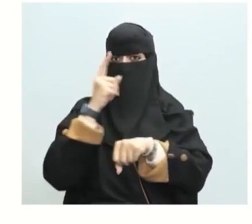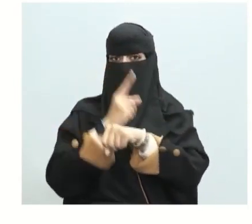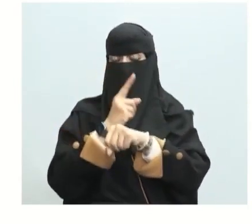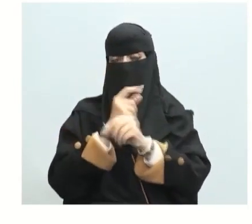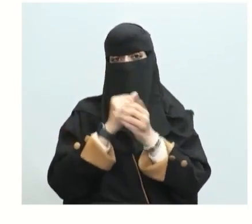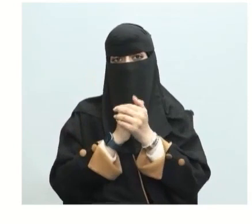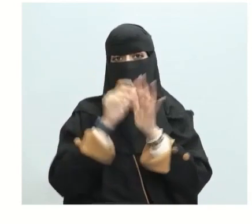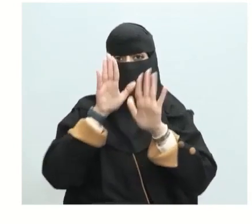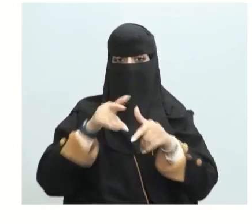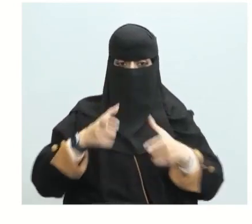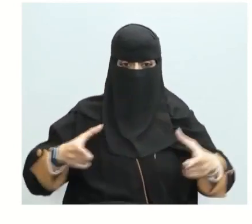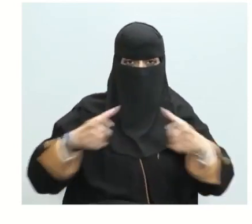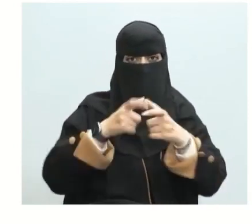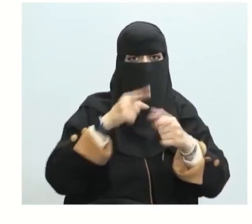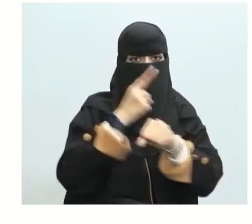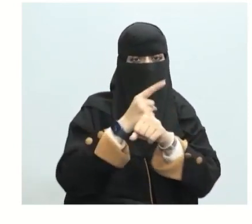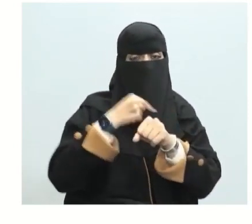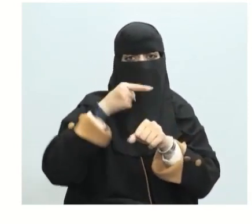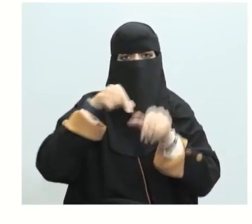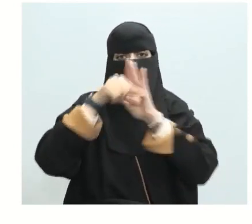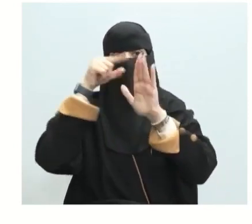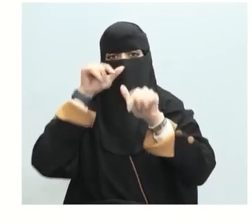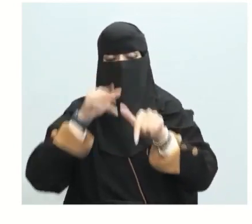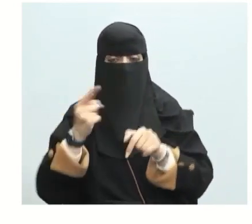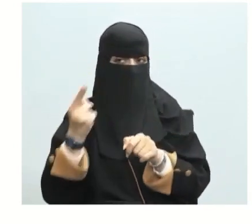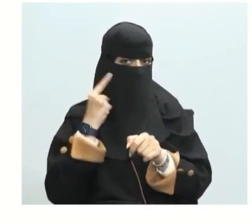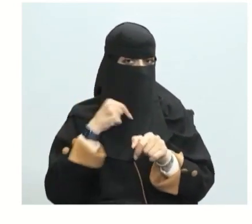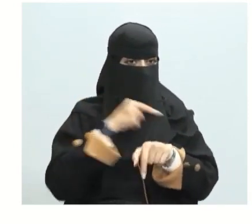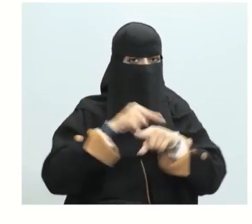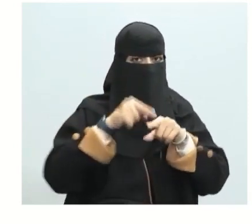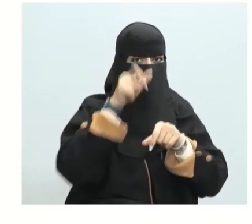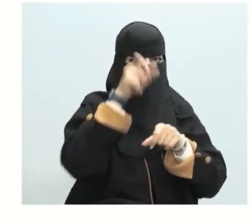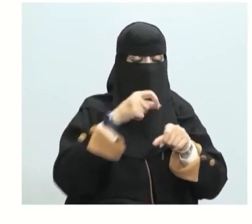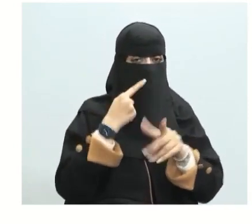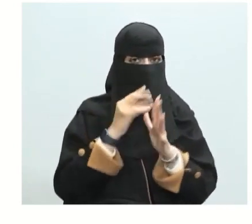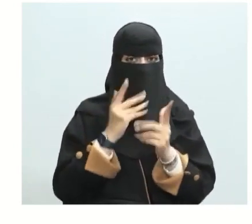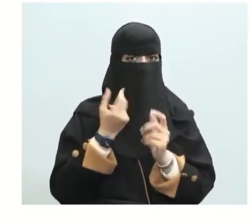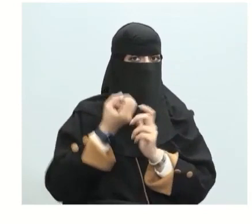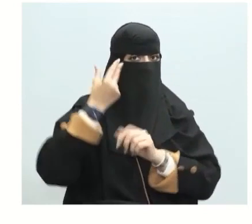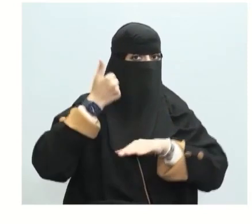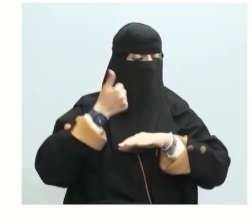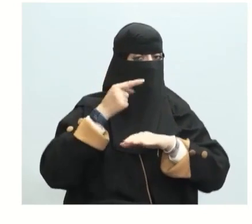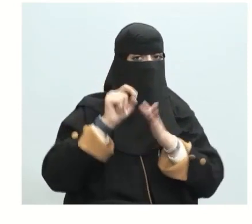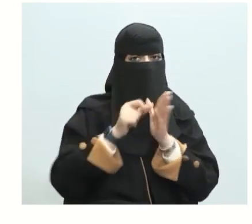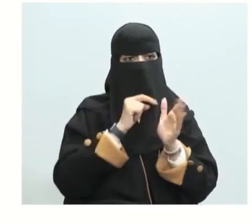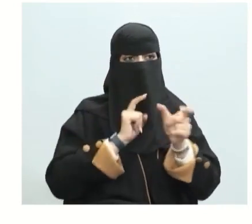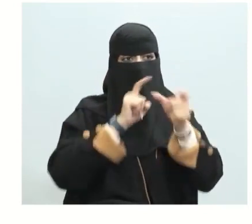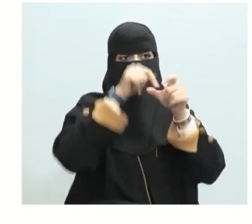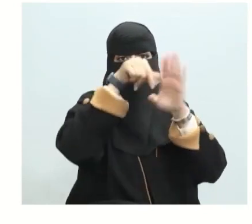الانصات الى الطلاب طيب ما الافكار الجديده التي اريد ايصالها بهذا بخصوص هذا